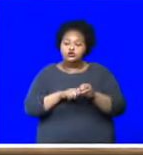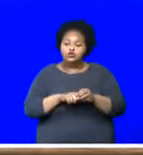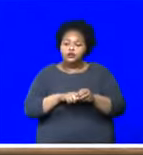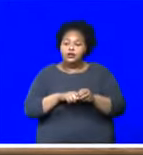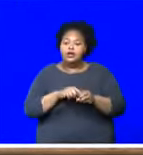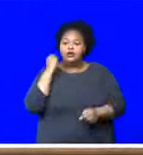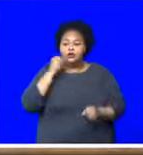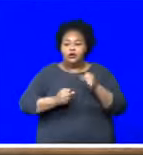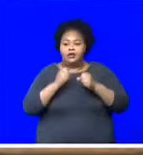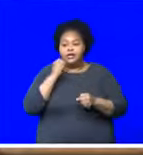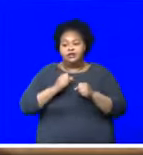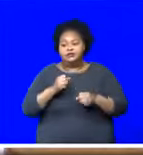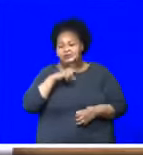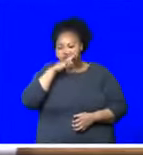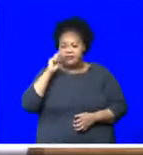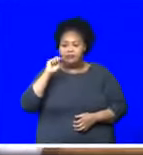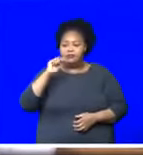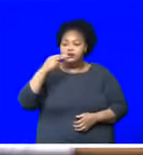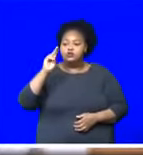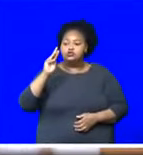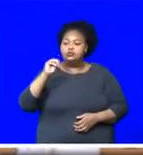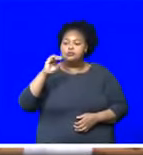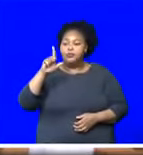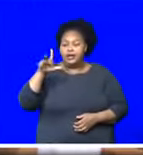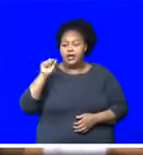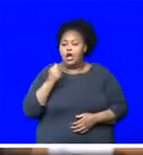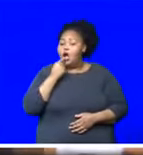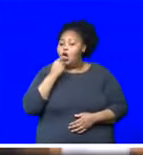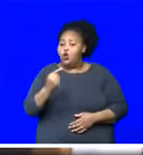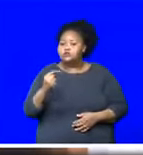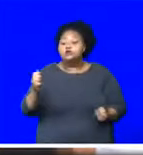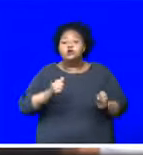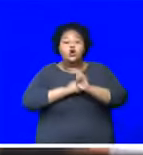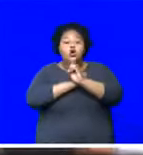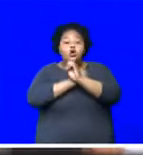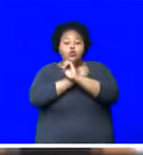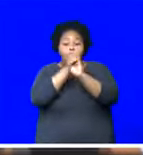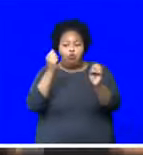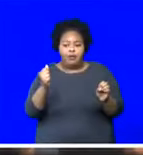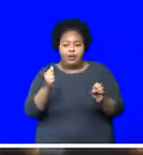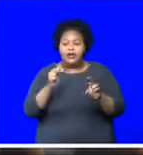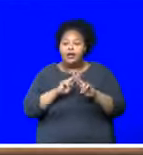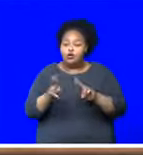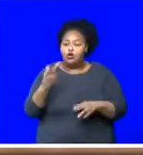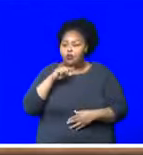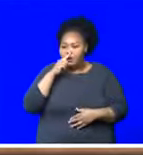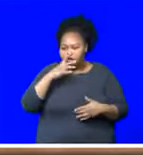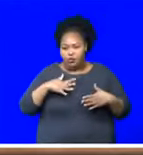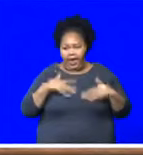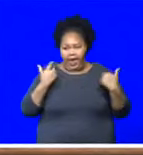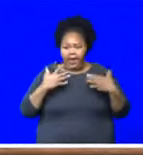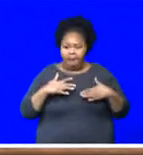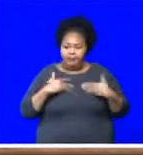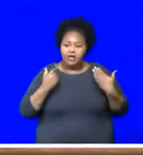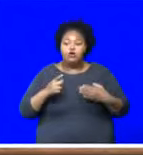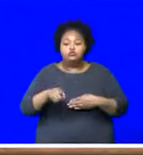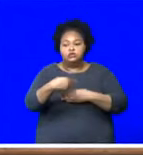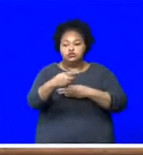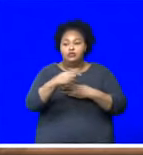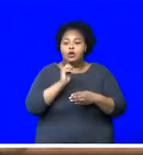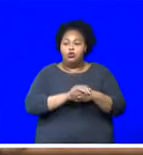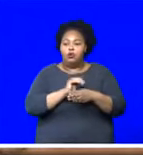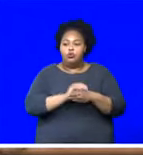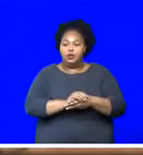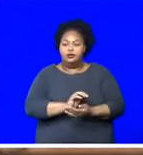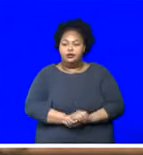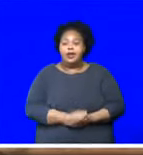nanoma angakaphumeleli uthi uyajabula ngendlela lo msebenzi lohambe ngayo. Chaski Jimile